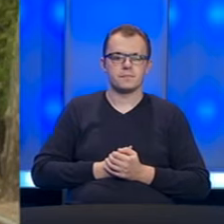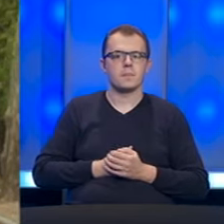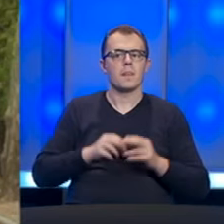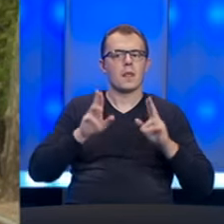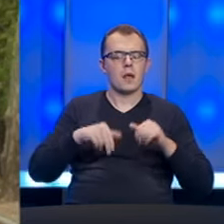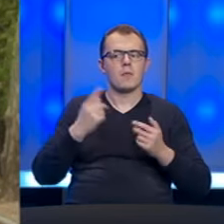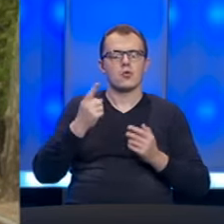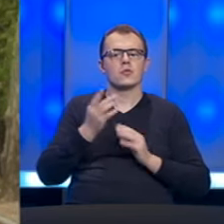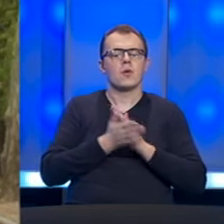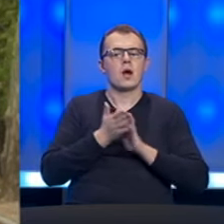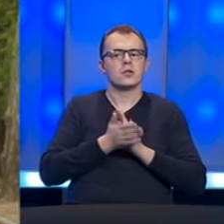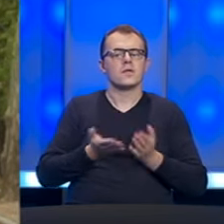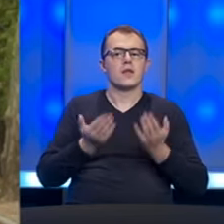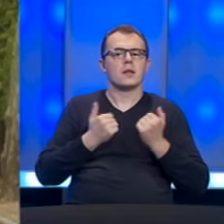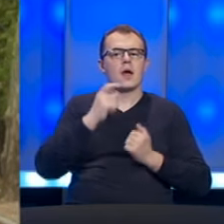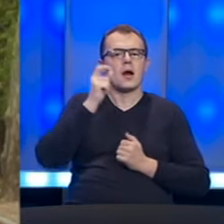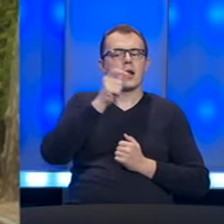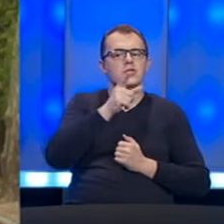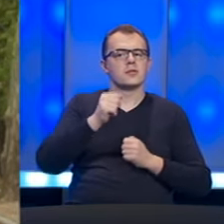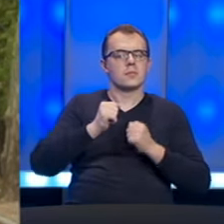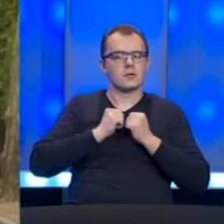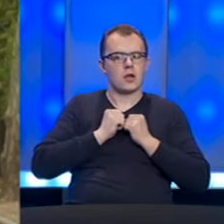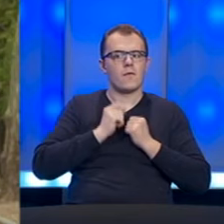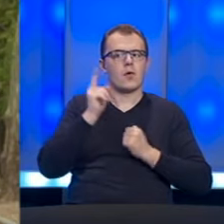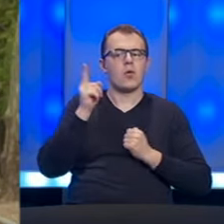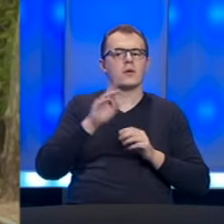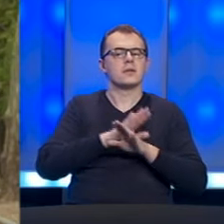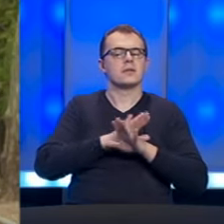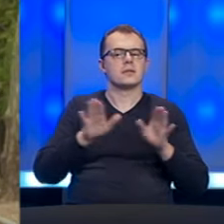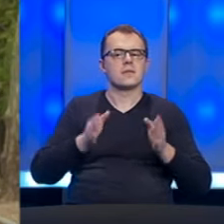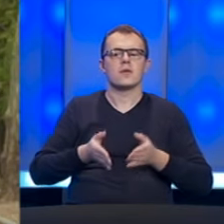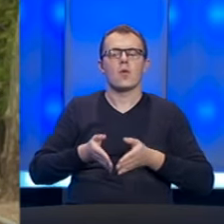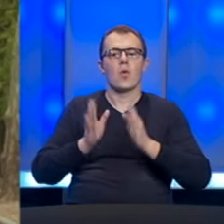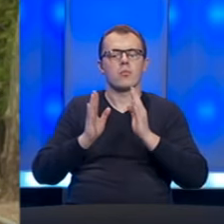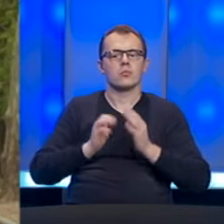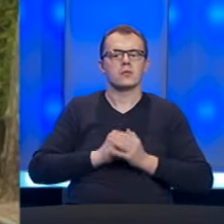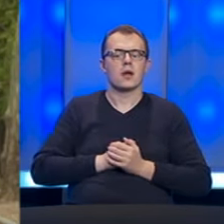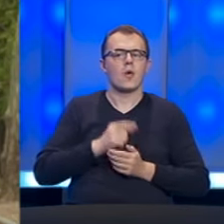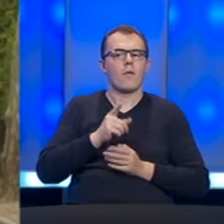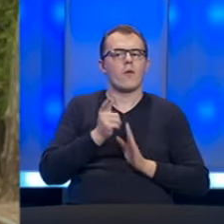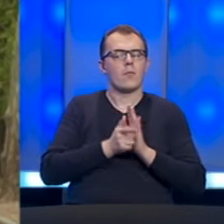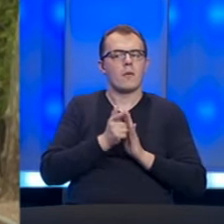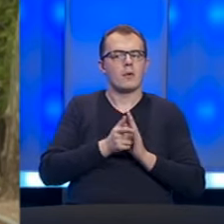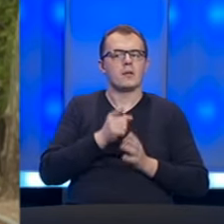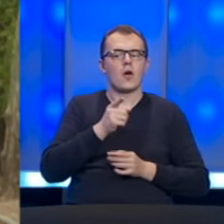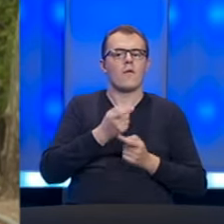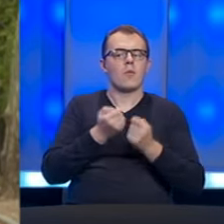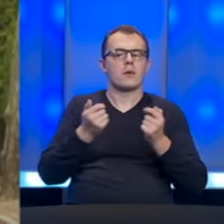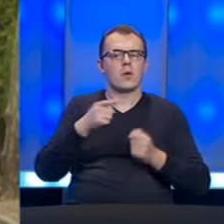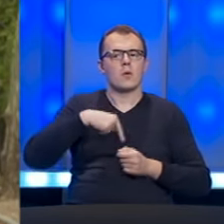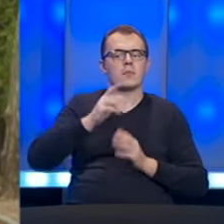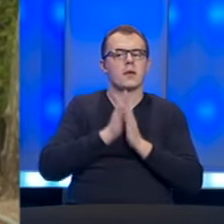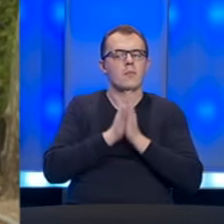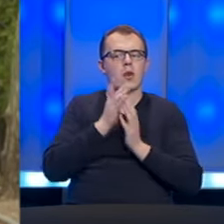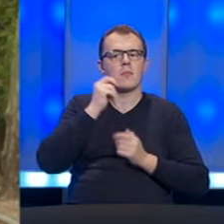Možemo konstatovati da građani se pridržavaju onih svih uputa do ovog momenta. Mi ovom prilikom apelujemo